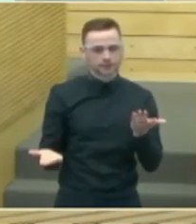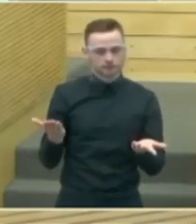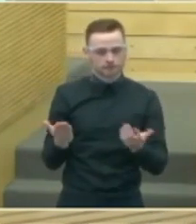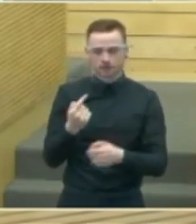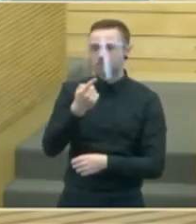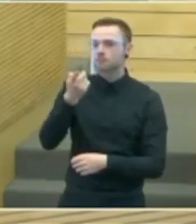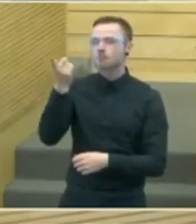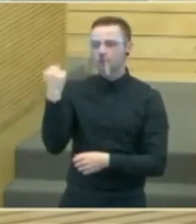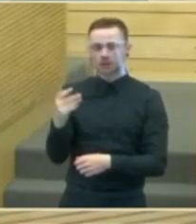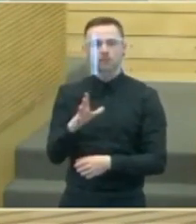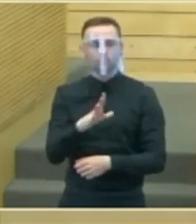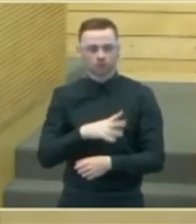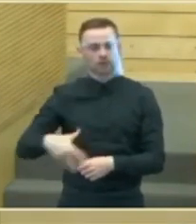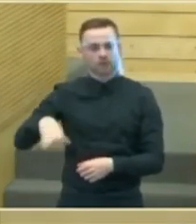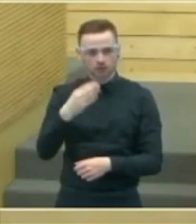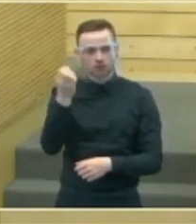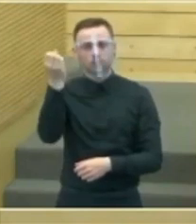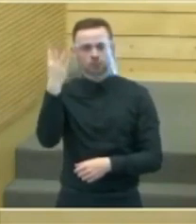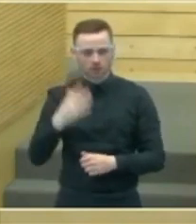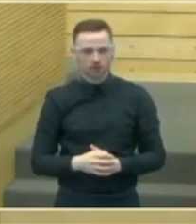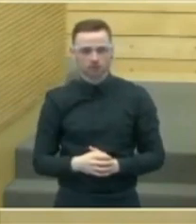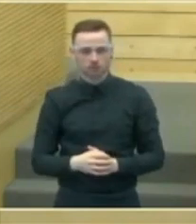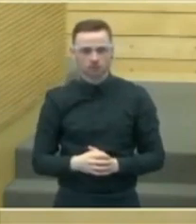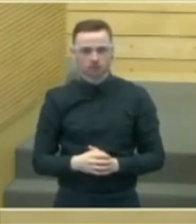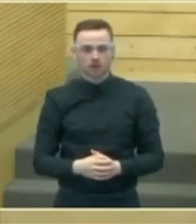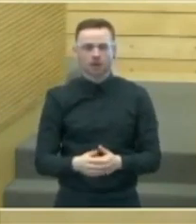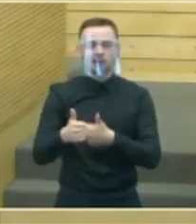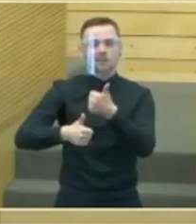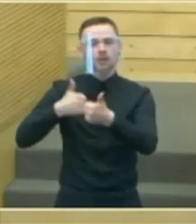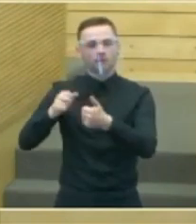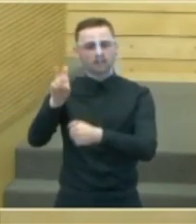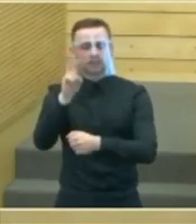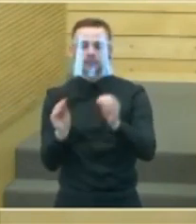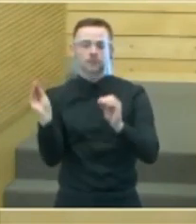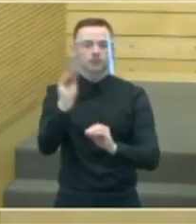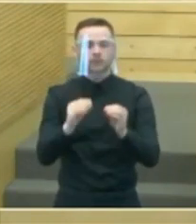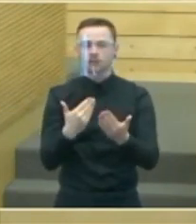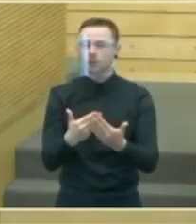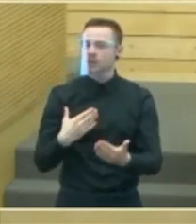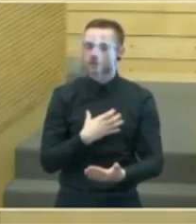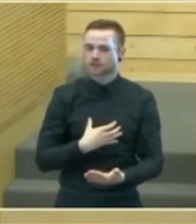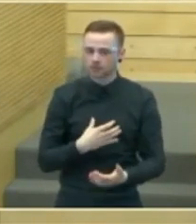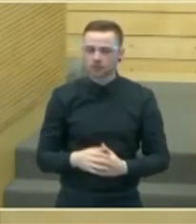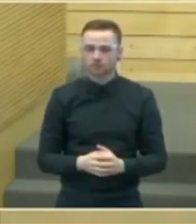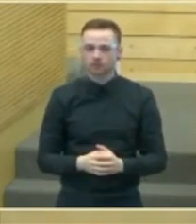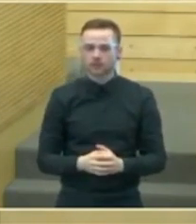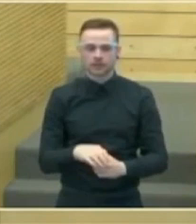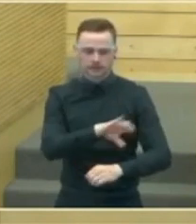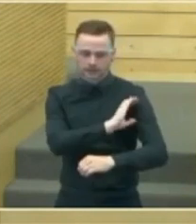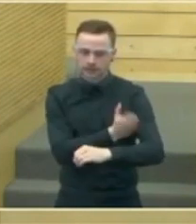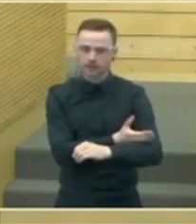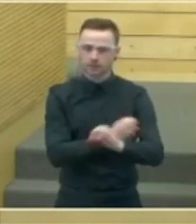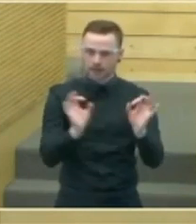Praėjusiai metai dar kartą priminė, kaip svarbu kurti gerovės valstybę. Stiprią ir teisinga